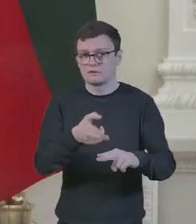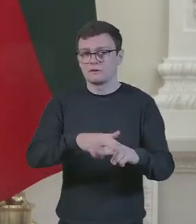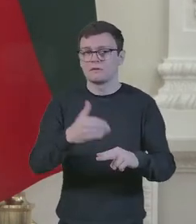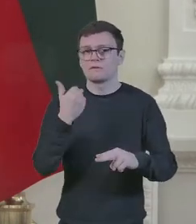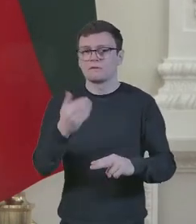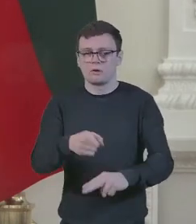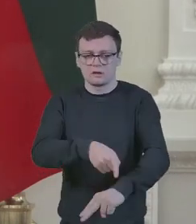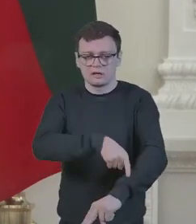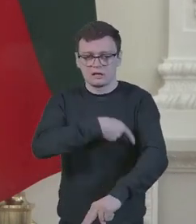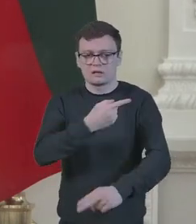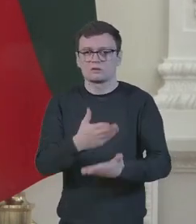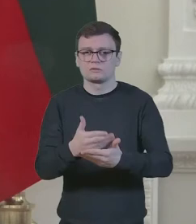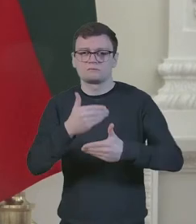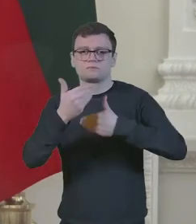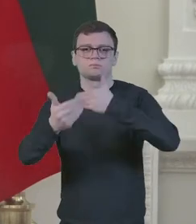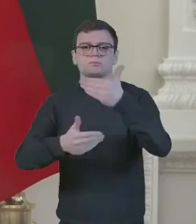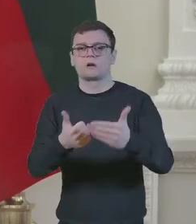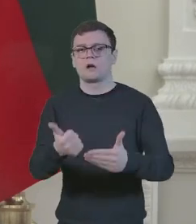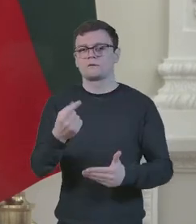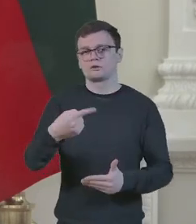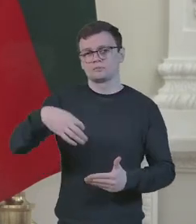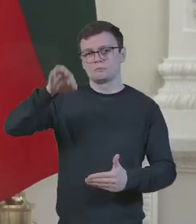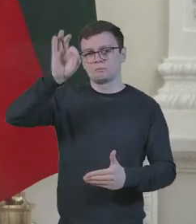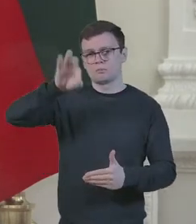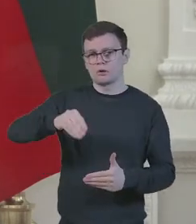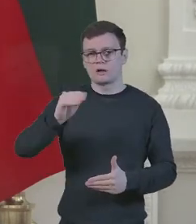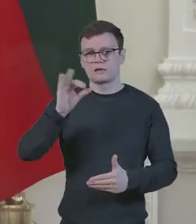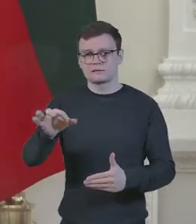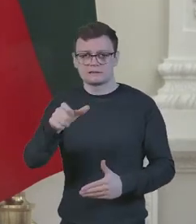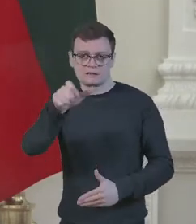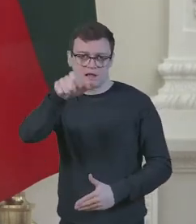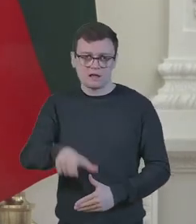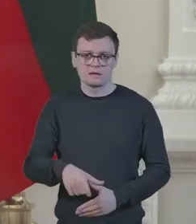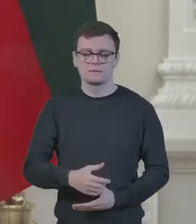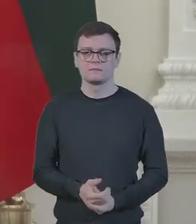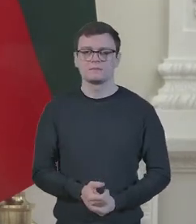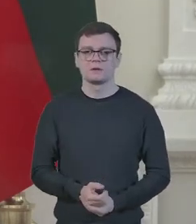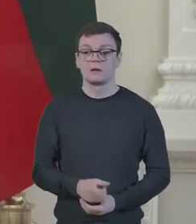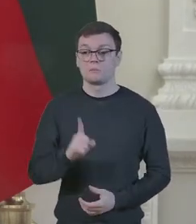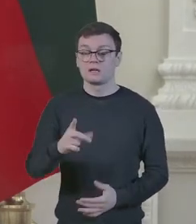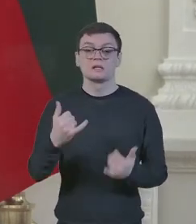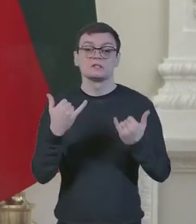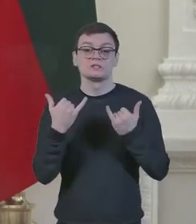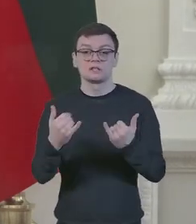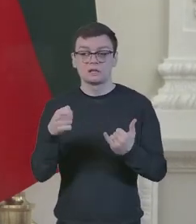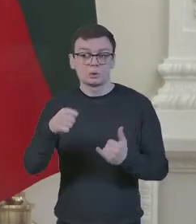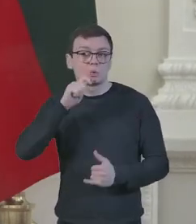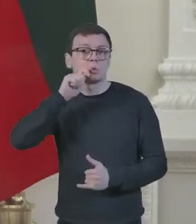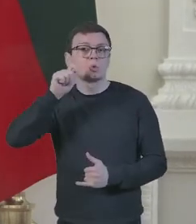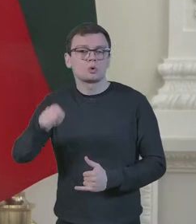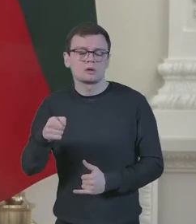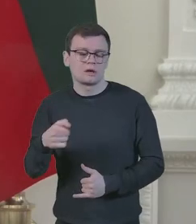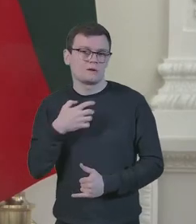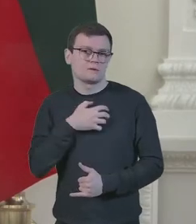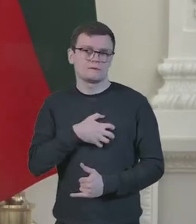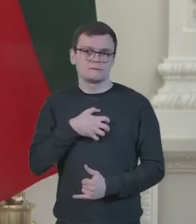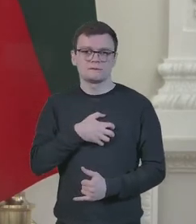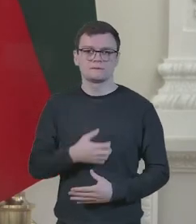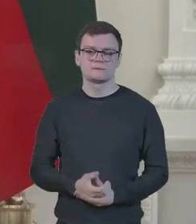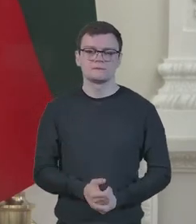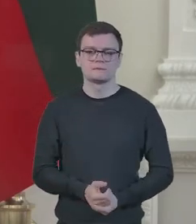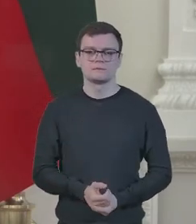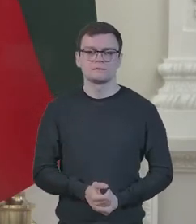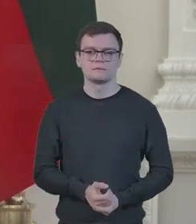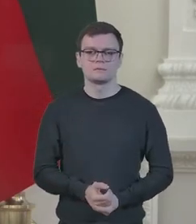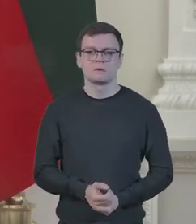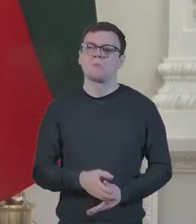ilgame kelyje į visišką Europos Sąjungos narystę, bet šiandien Ukrainai jis yra nepaprastai svarbus. Tai